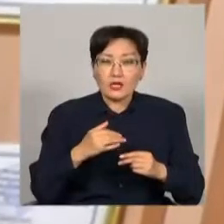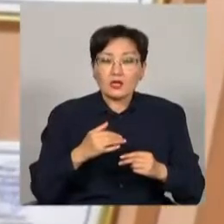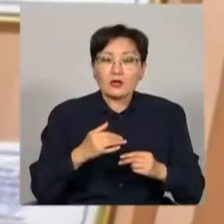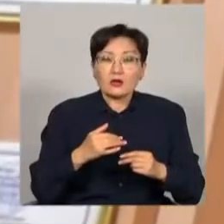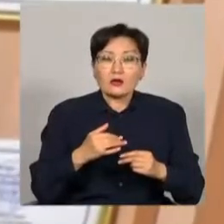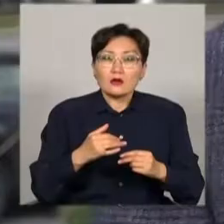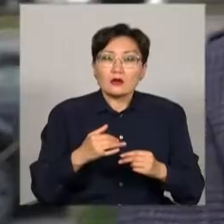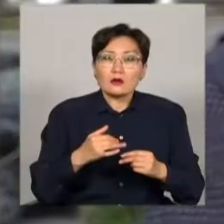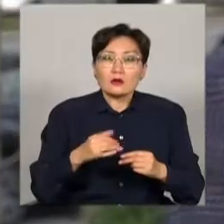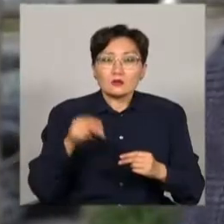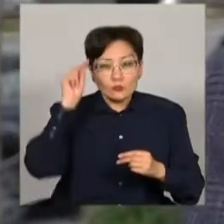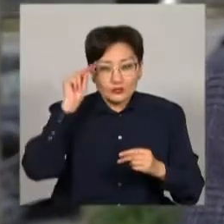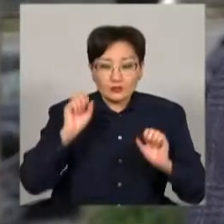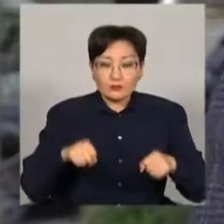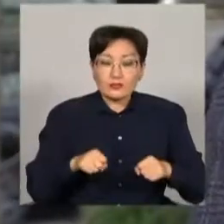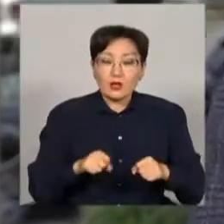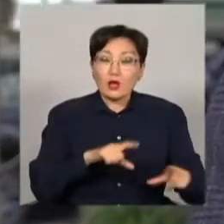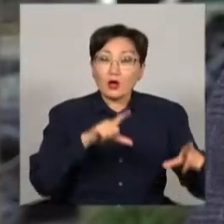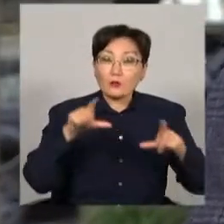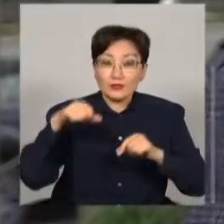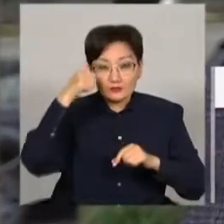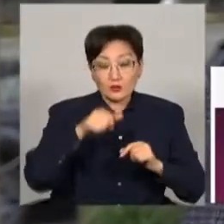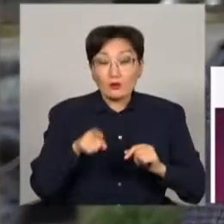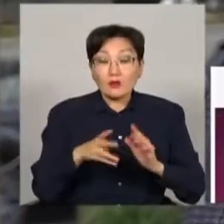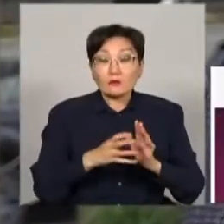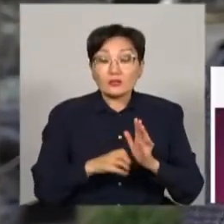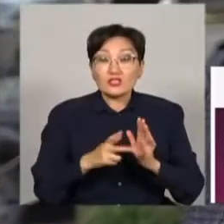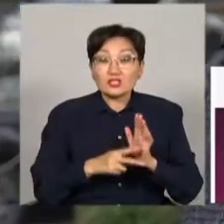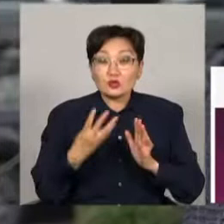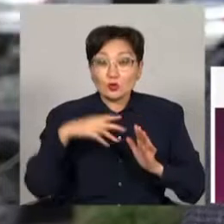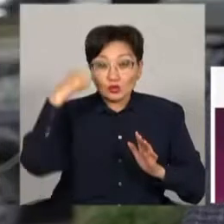пікірде. Барған жылым 1984 жыл,